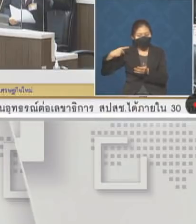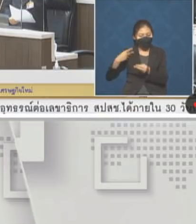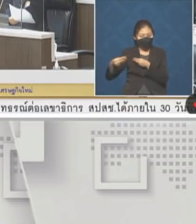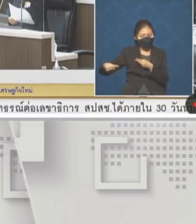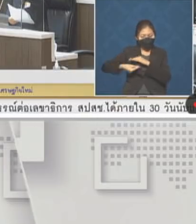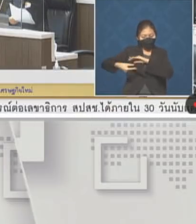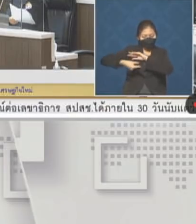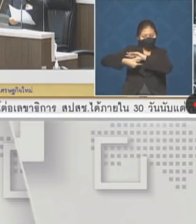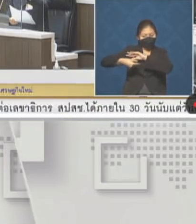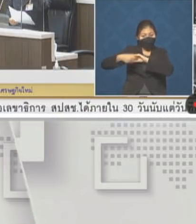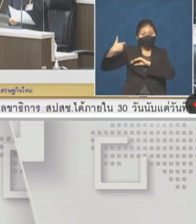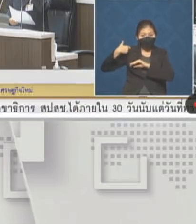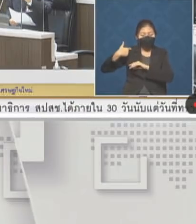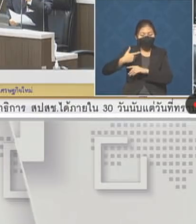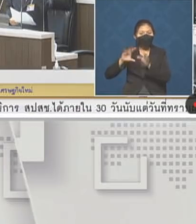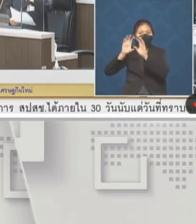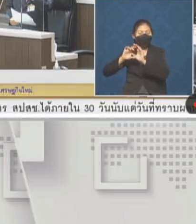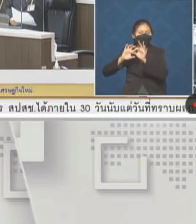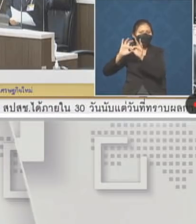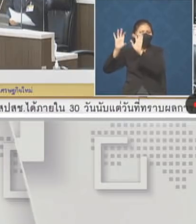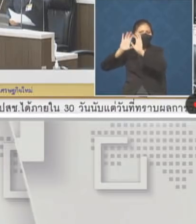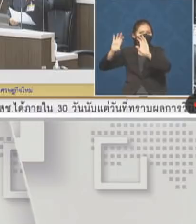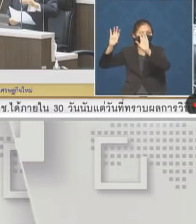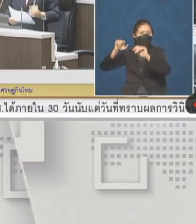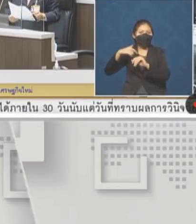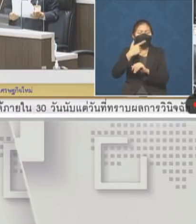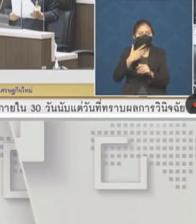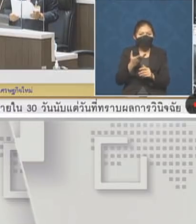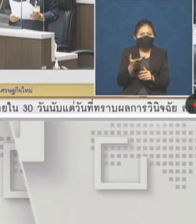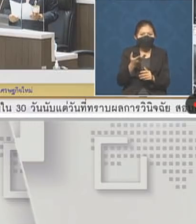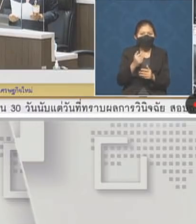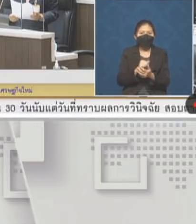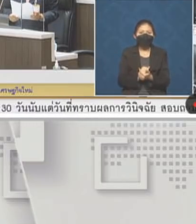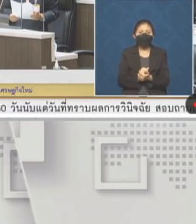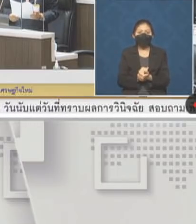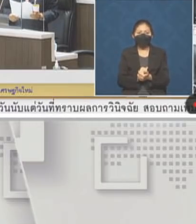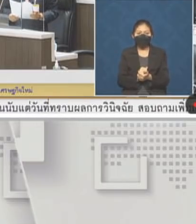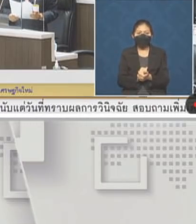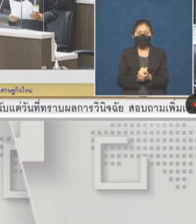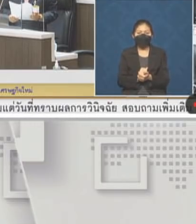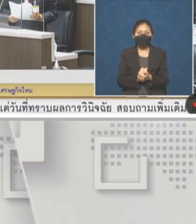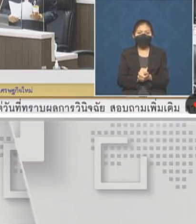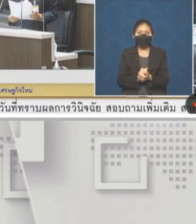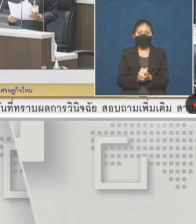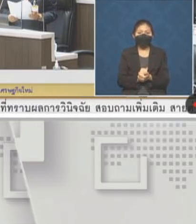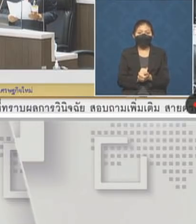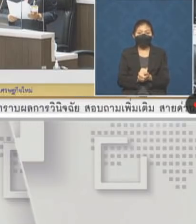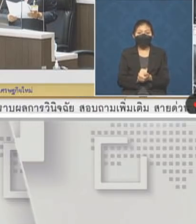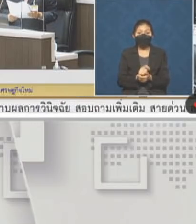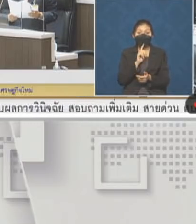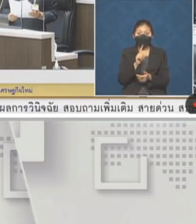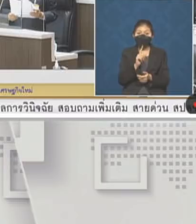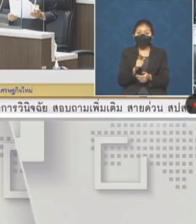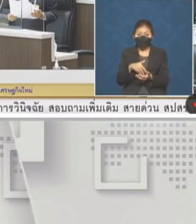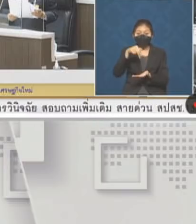แล้วเขาก็มิ่งขวัญเอาไงเอางั้นเลย รู้สึกแต่จำได้ว่าตอนนั้นเขาไปให้สัมภาษณ์ ข่าวหรือไง แต่แกไปให้สัมภาษณ์กับทางตอนนั้น